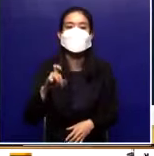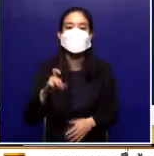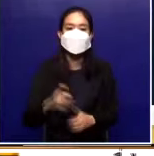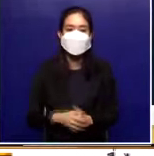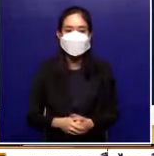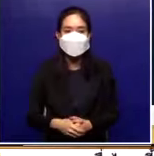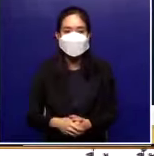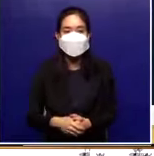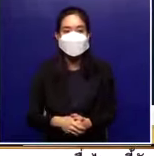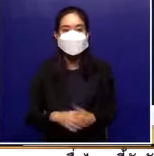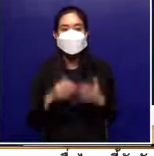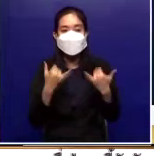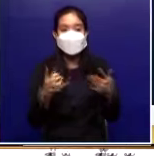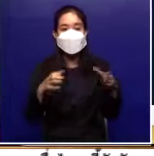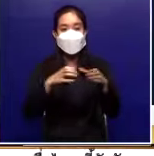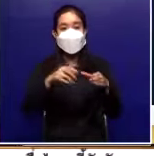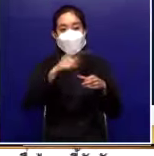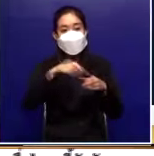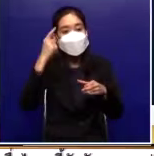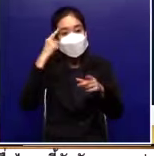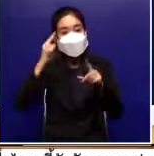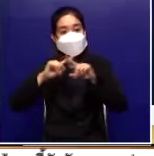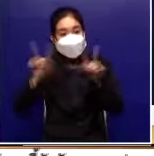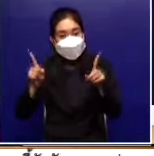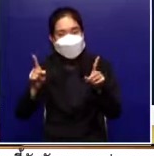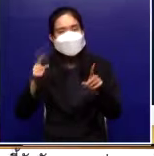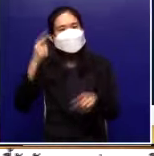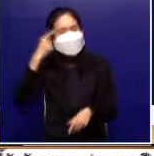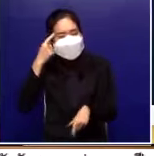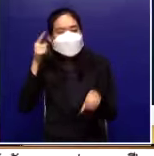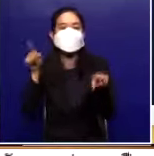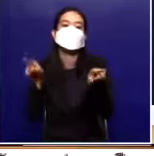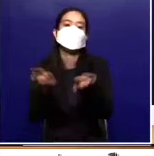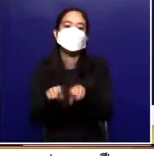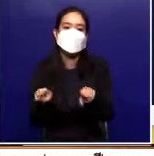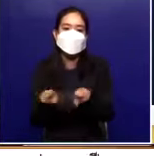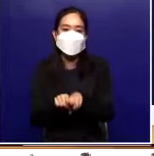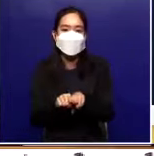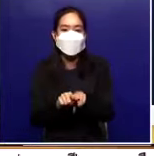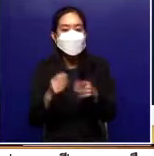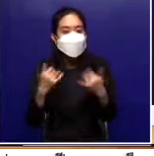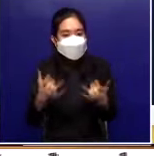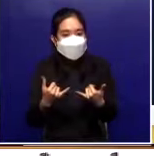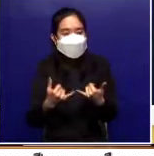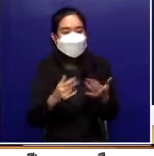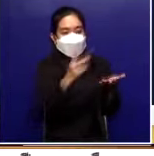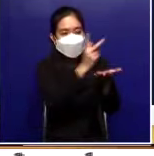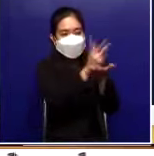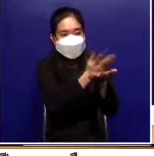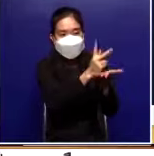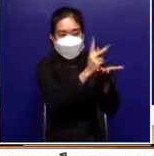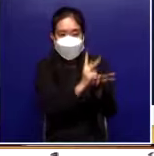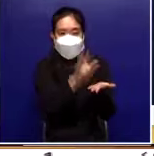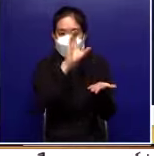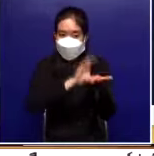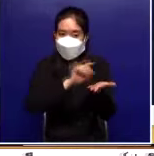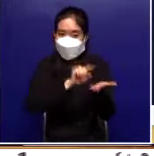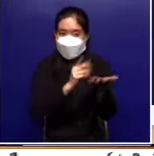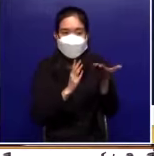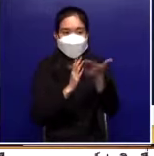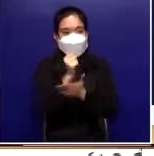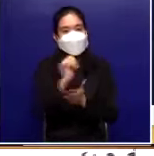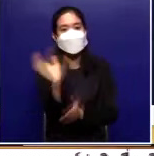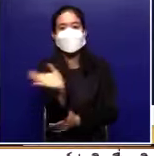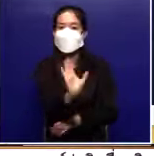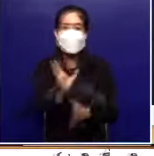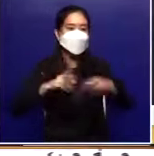รคฝ่ายค้านเนี่ยท่านประธานครับมีแนวความคิดเดียวกันครับว่าปล่อยให้ผ่านไม่ได้มีคนบอกเฮ้ยปล่อยไม่ผ่านไม่ได้ถ้าปล่อยแบบนี้ไปหรือถ้